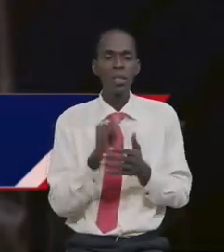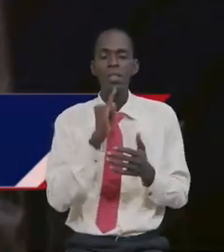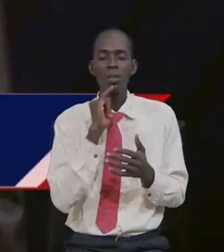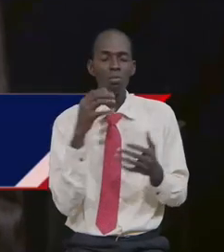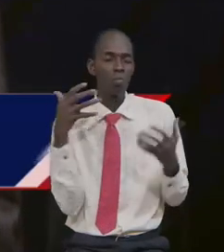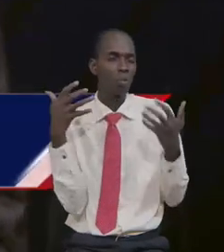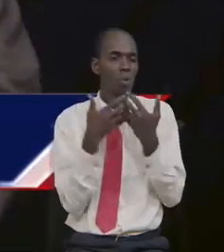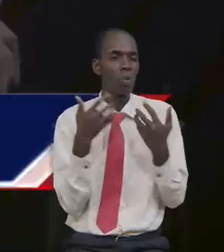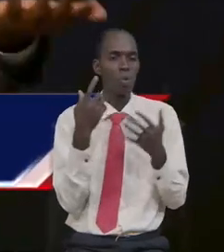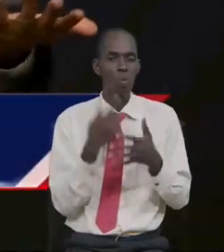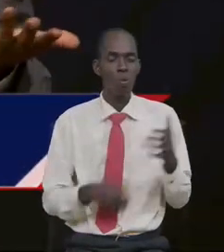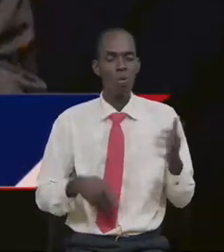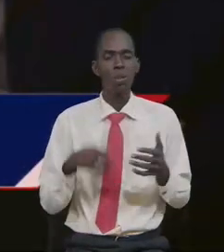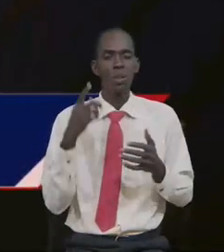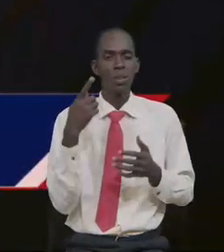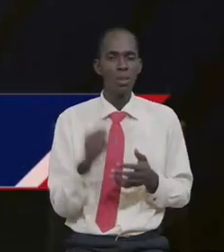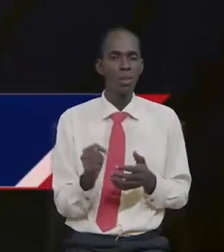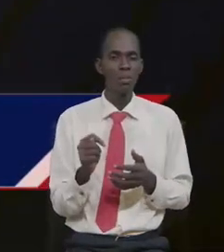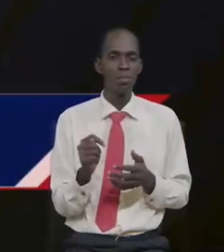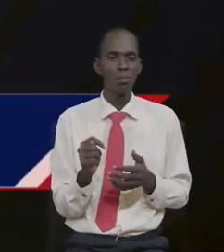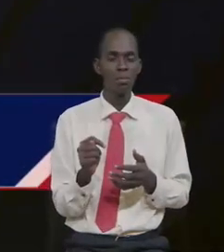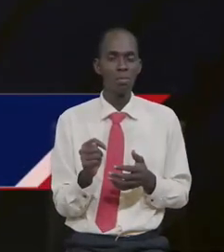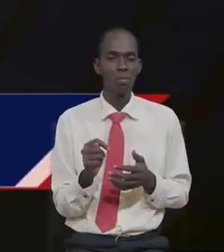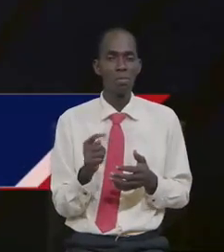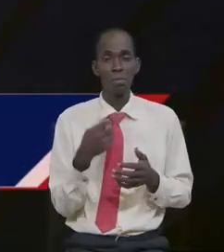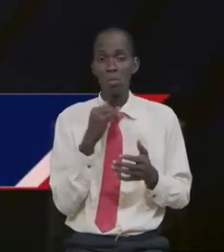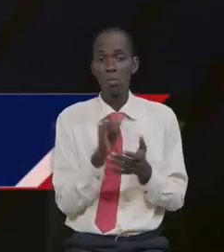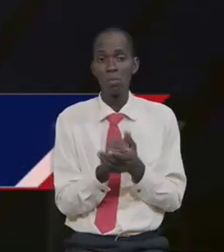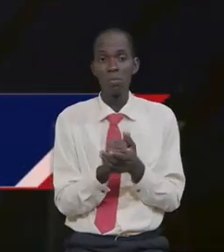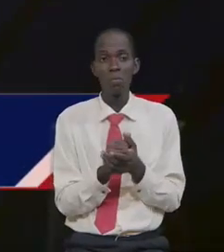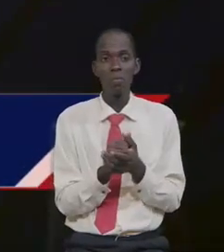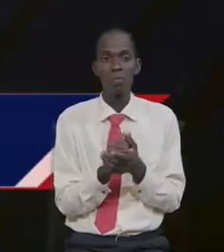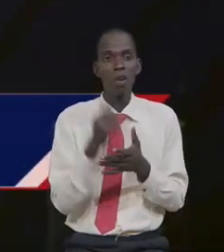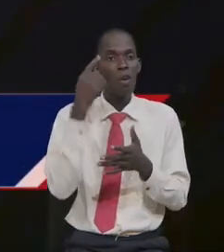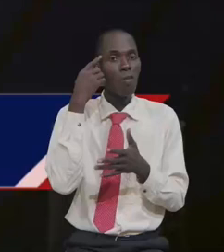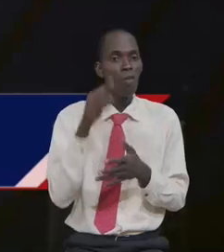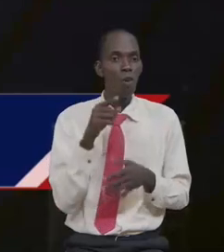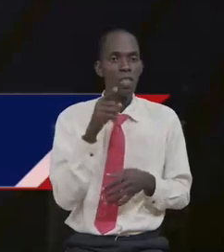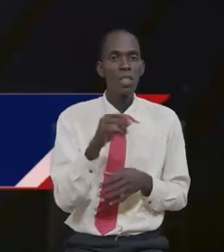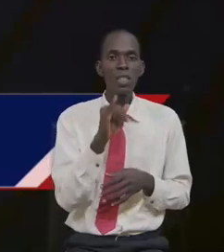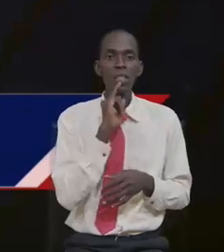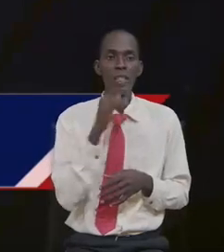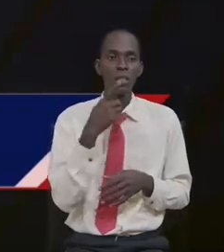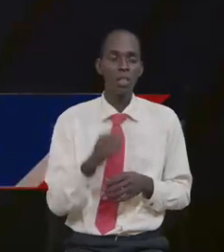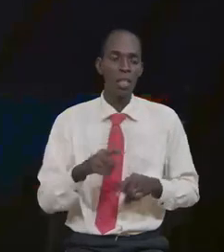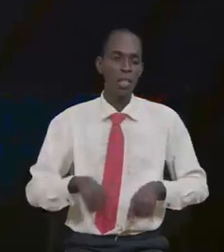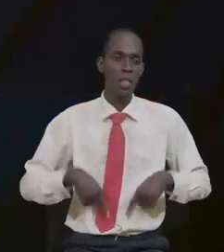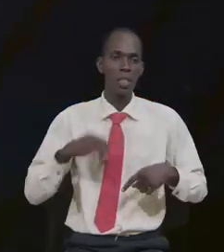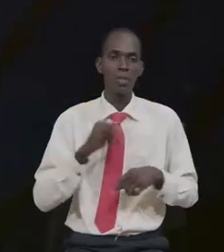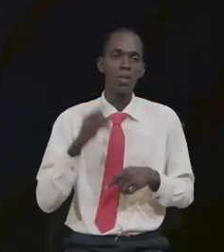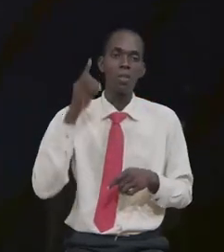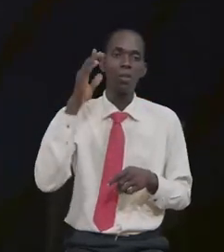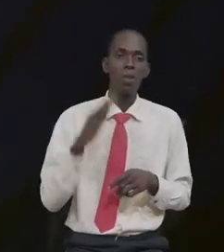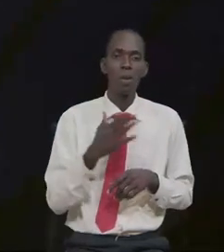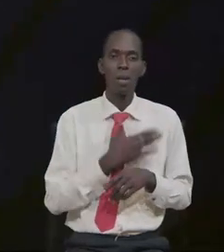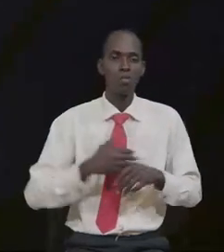de d'Abednego. C'est ce que Nebuchadnezzar avait souligné, car il est le Dieu vivant